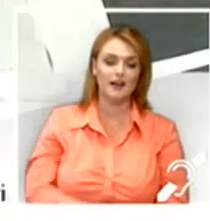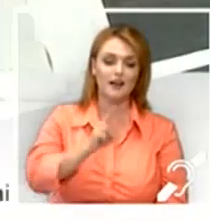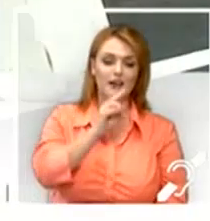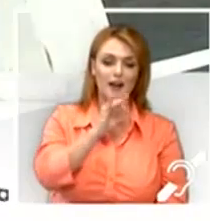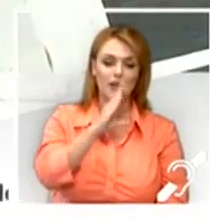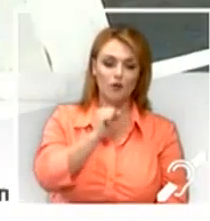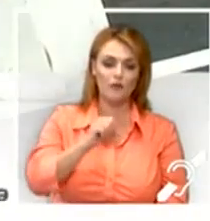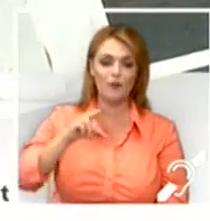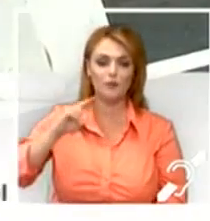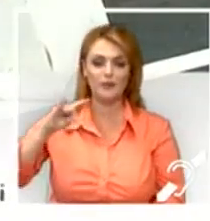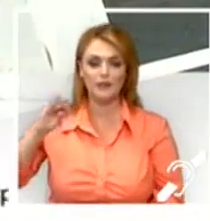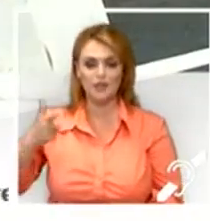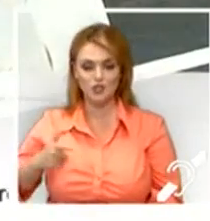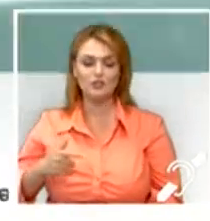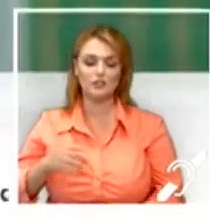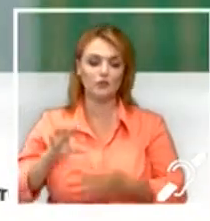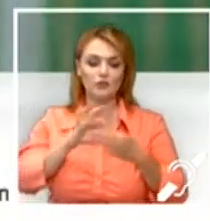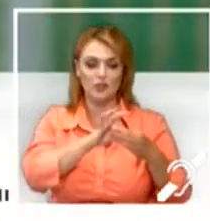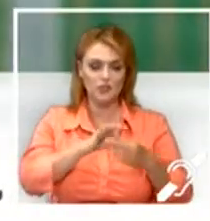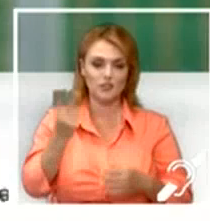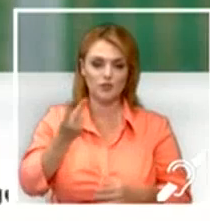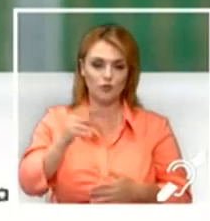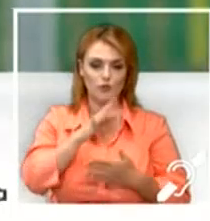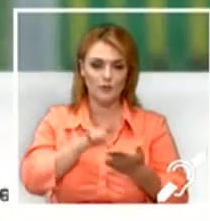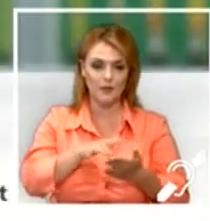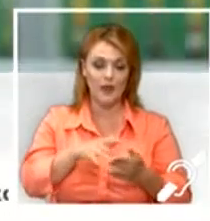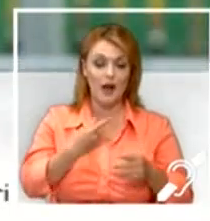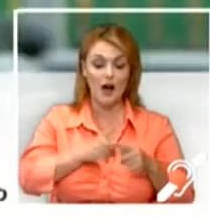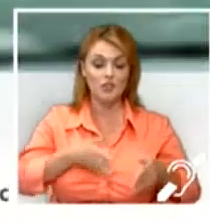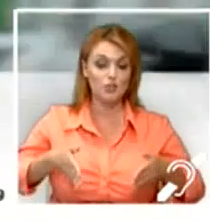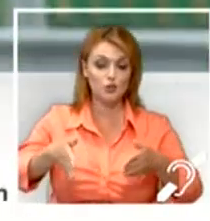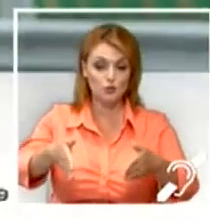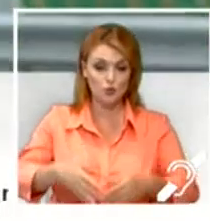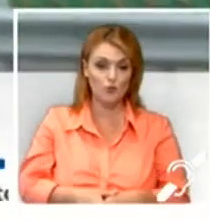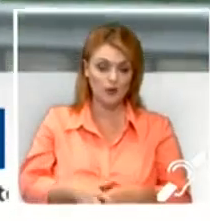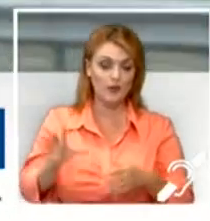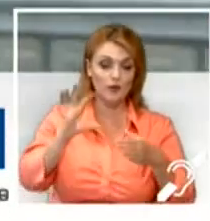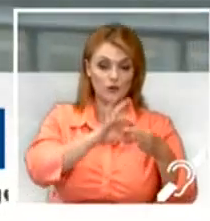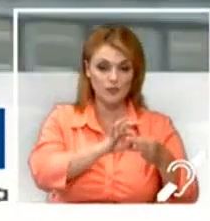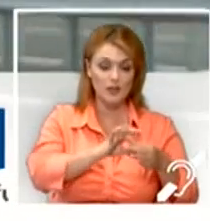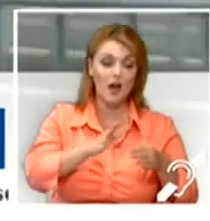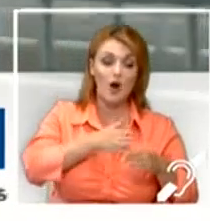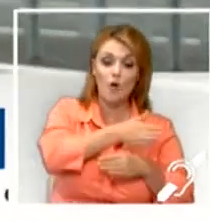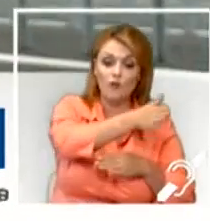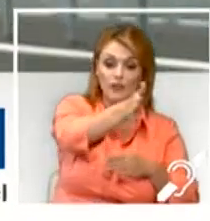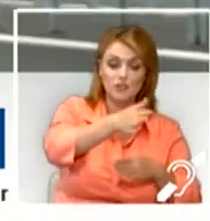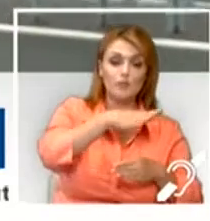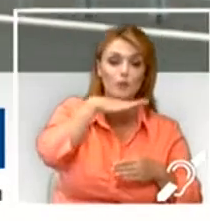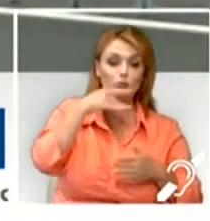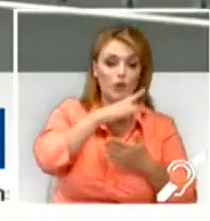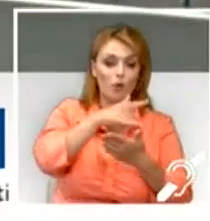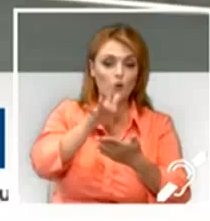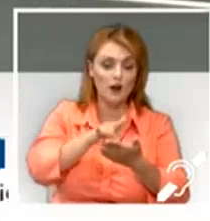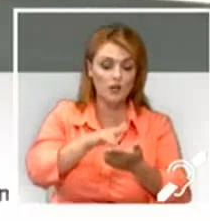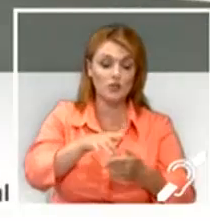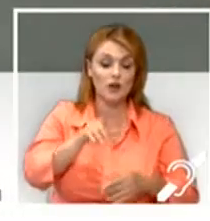care are de acum 40 de kilometri. Acești kilometri de drum expres ai tronsonului 2, care ocolește Balșul și Slatina, sunt o